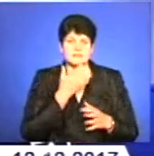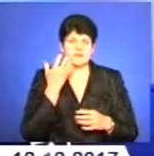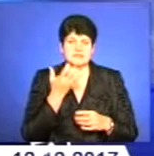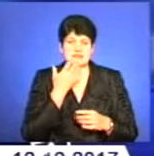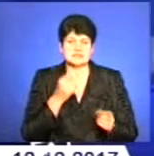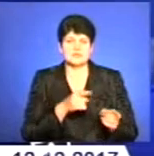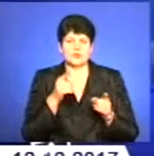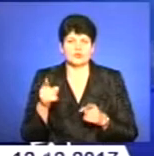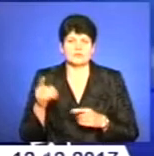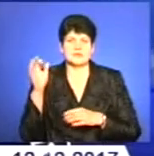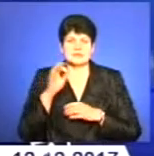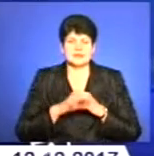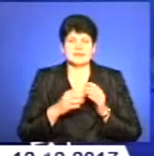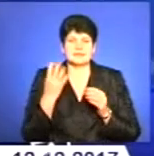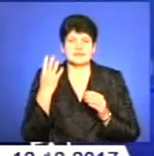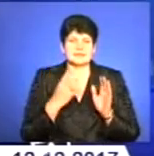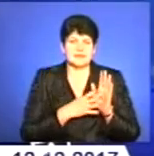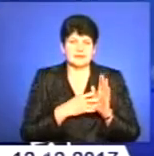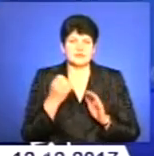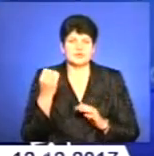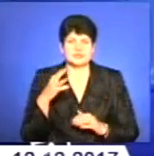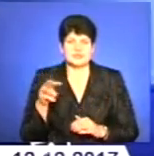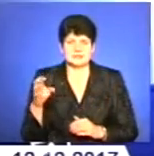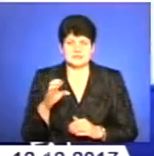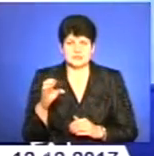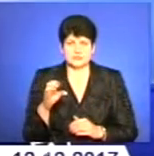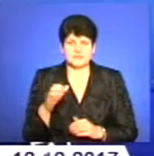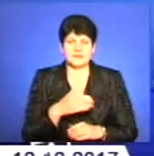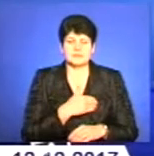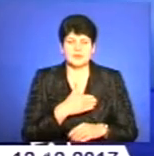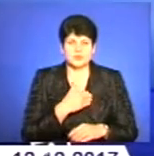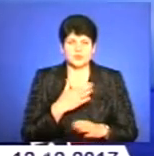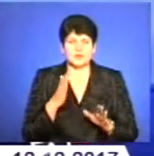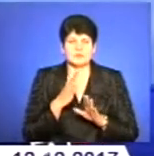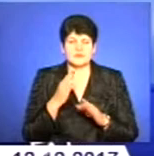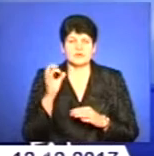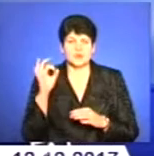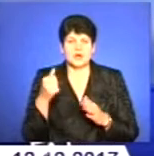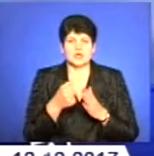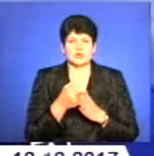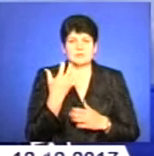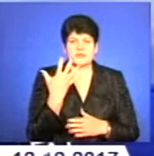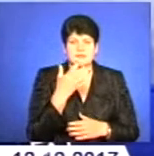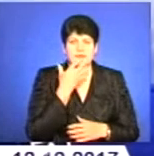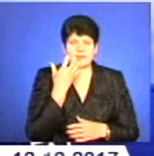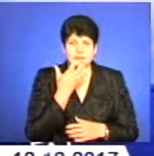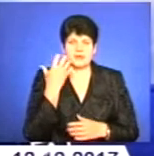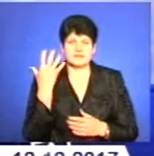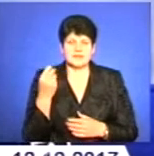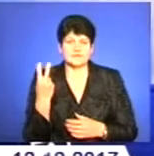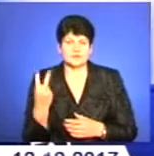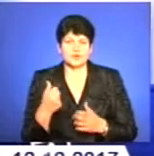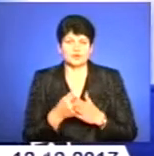на західний 9-14 метрів за секунду. Температура повітря вночі від 0 до 5 тепла, день від 2 до